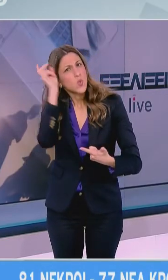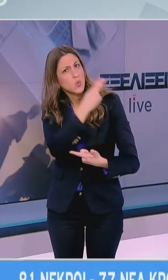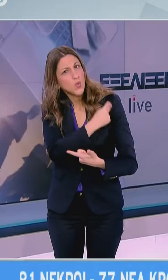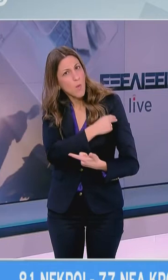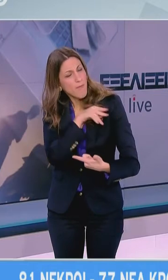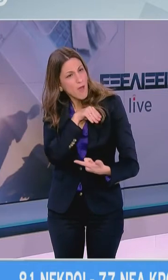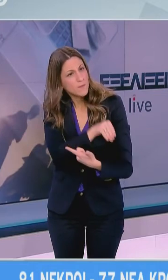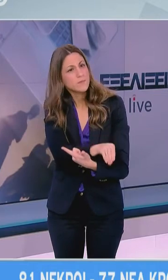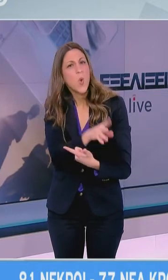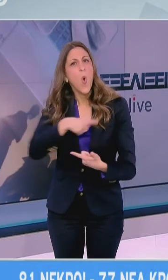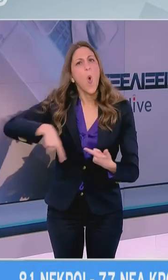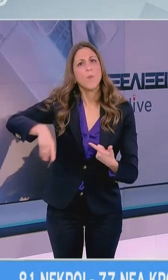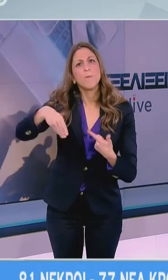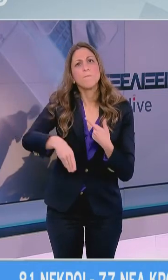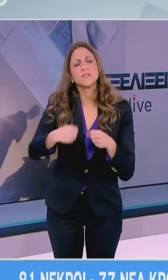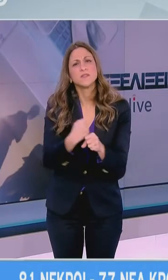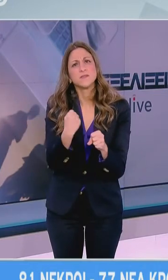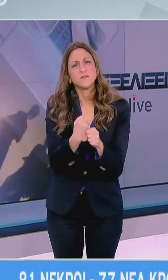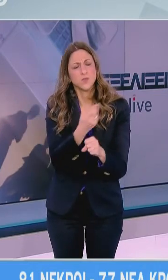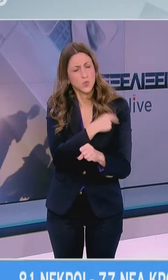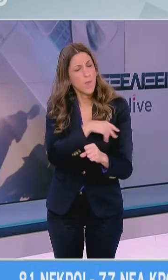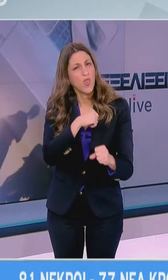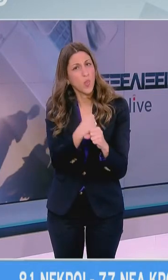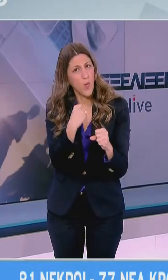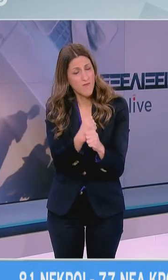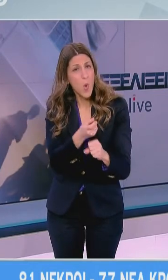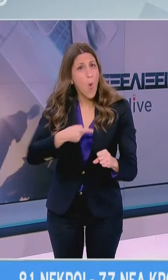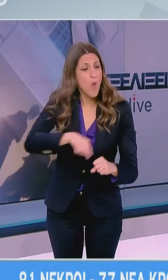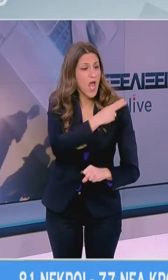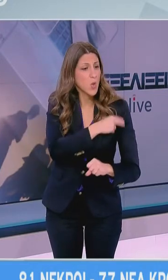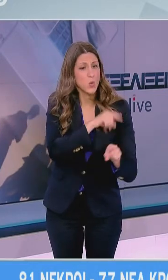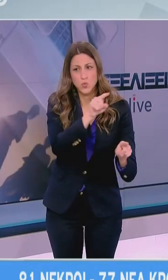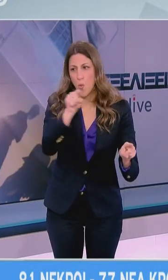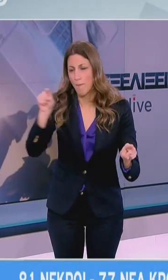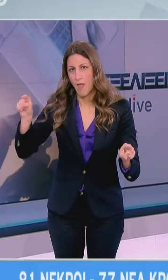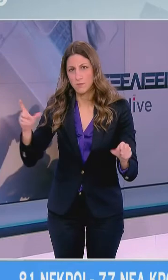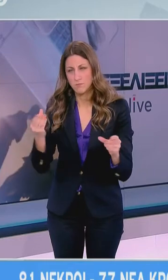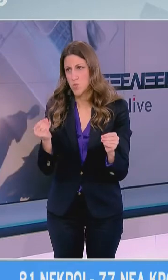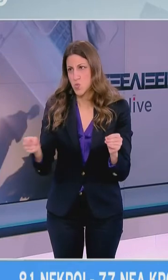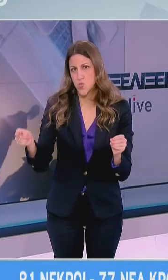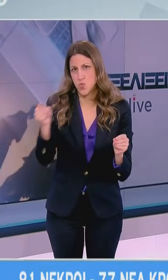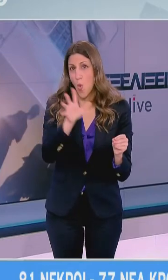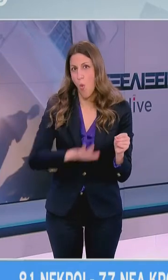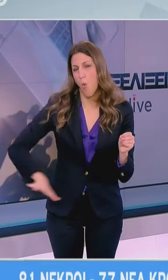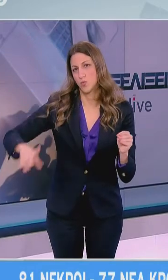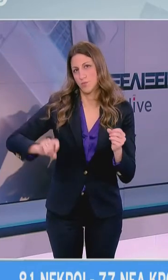εντατικής θεραπείας σε όλα τα νοσοκομεία που αντιμετωπίζουν την μάχη αυτή για τον κορονοϊό.